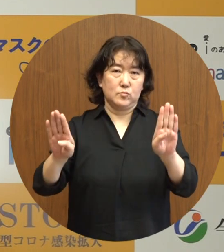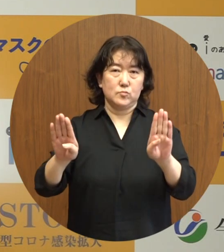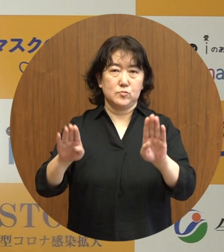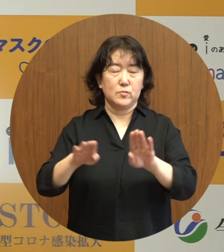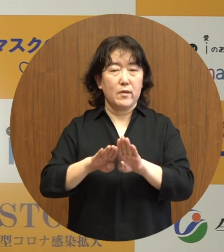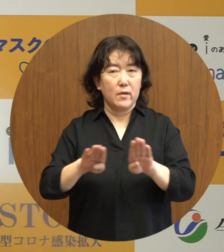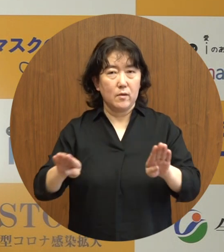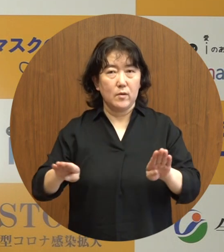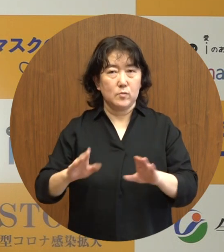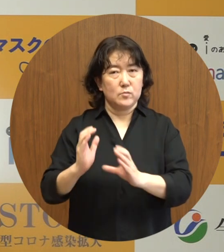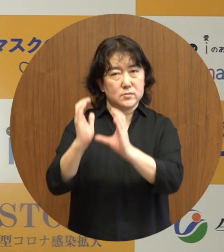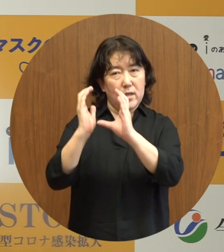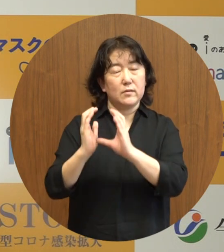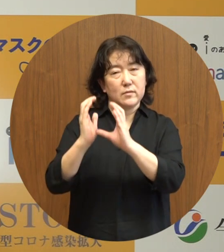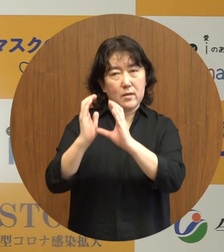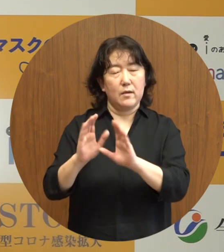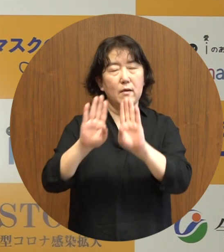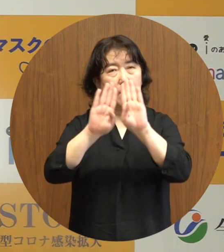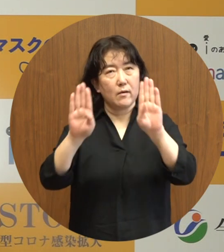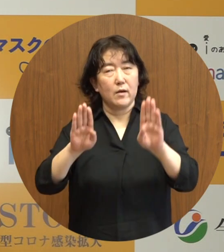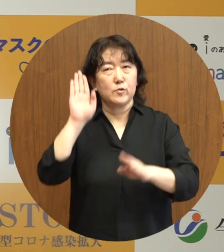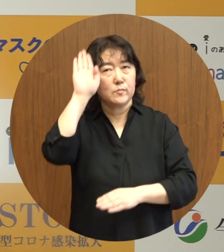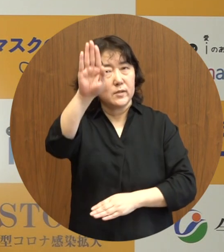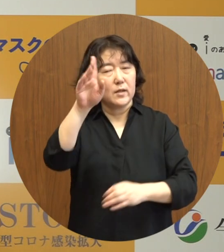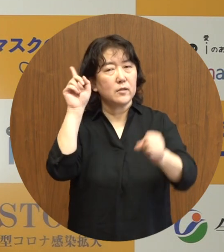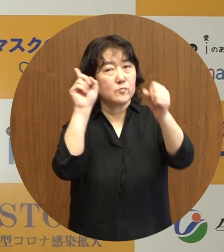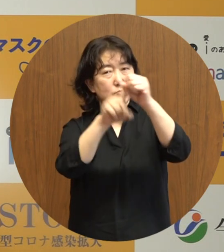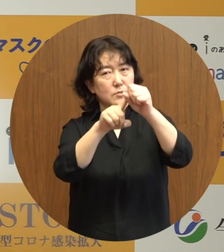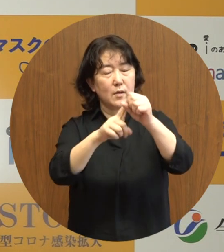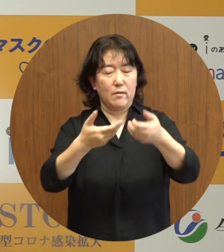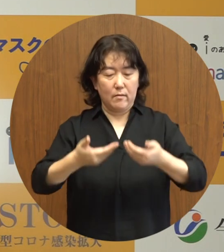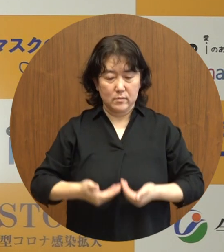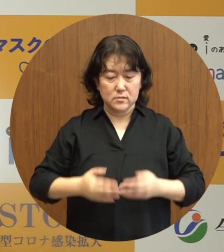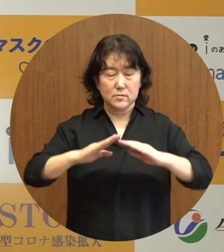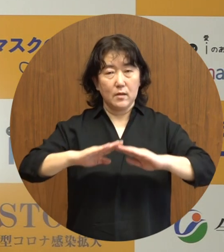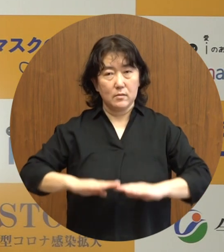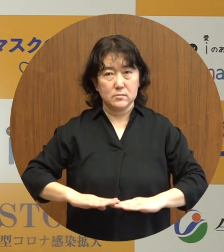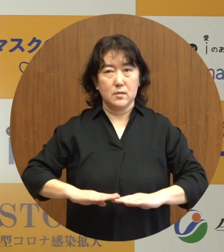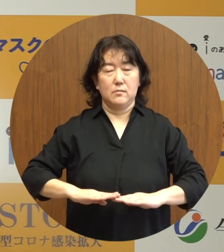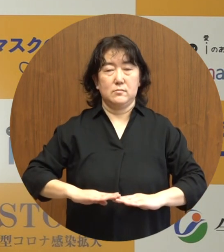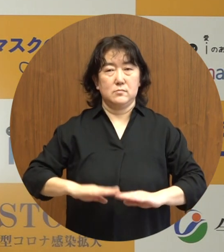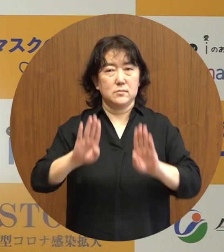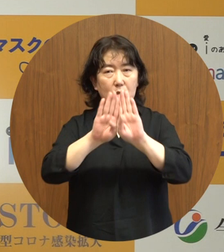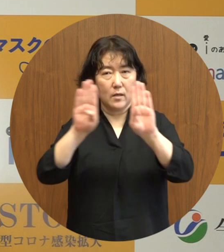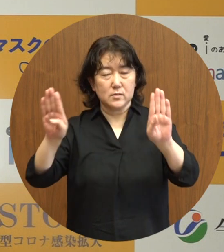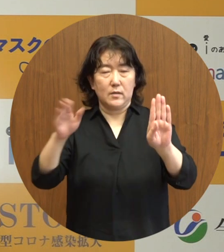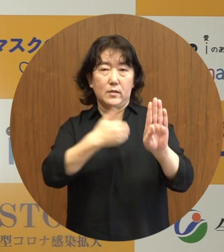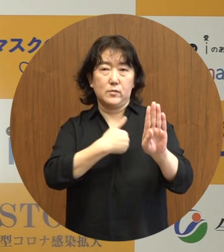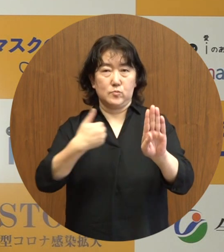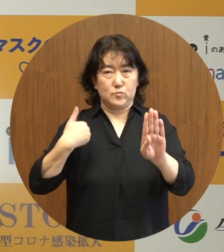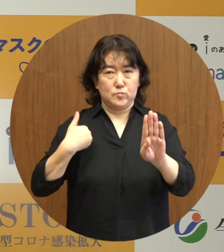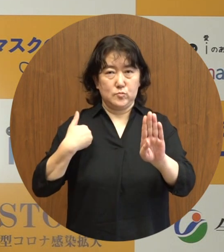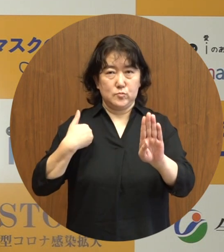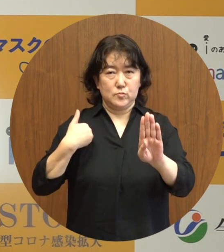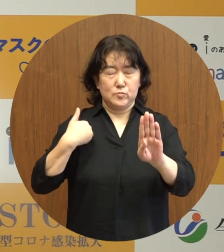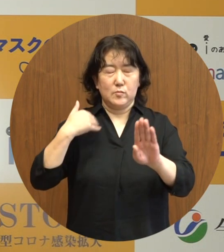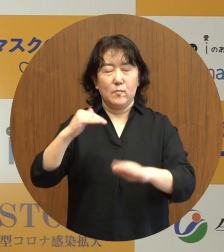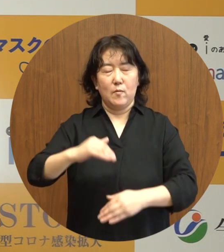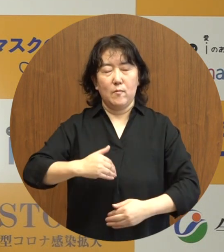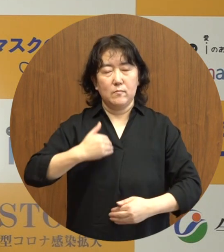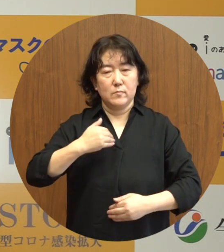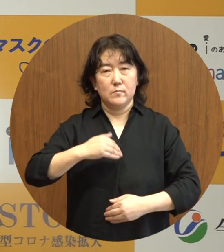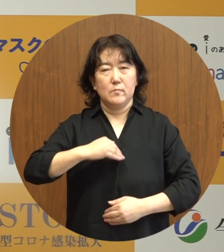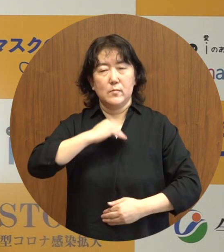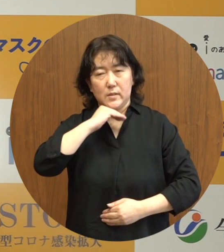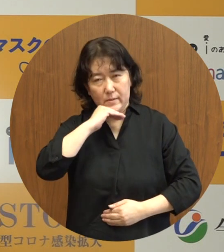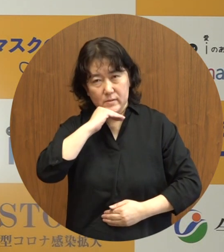平和の祭典が明るい未来に向け安心安全に開催されるよう大いに期待しております